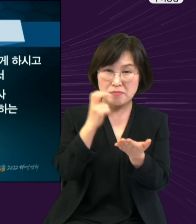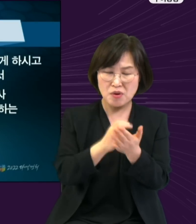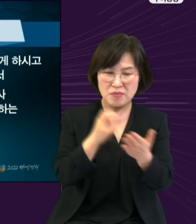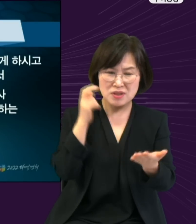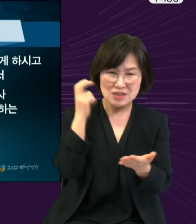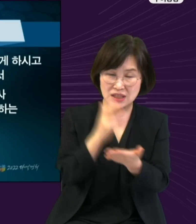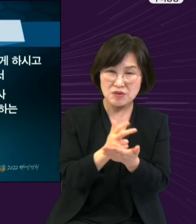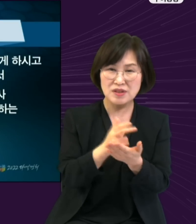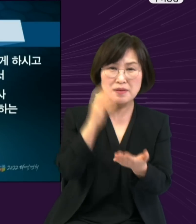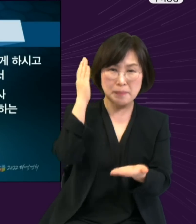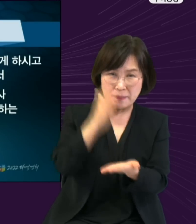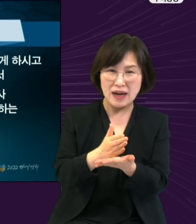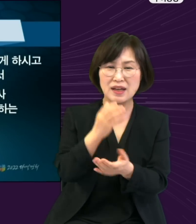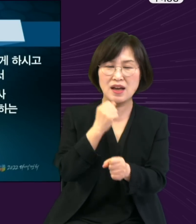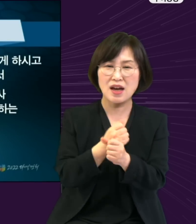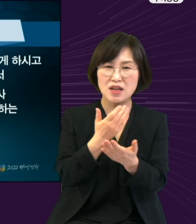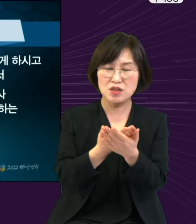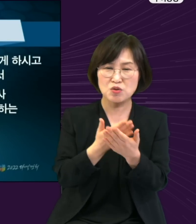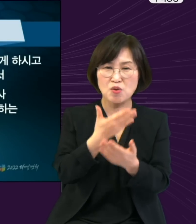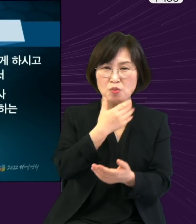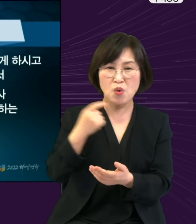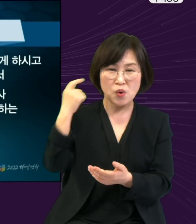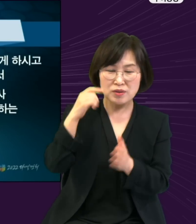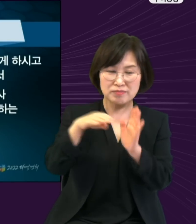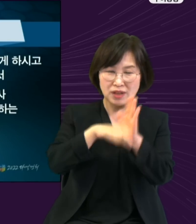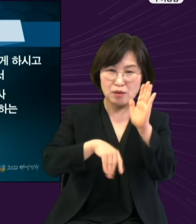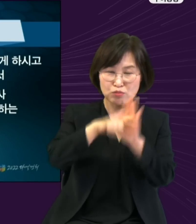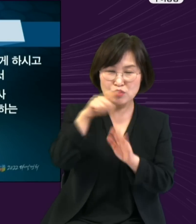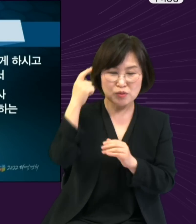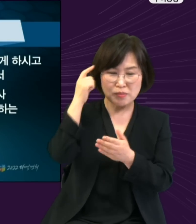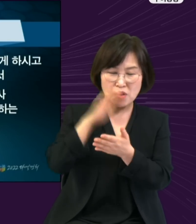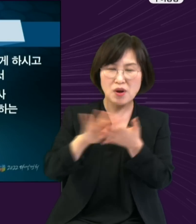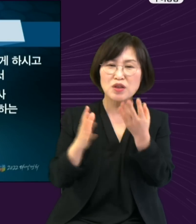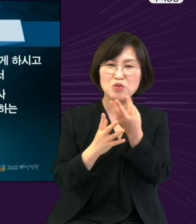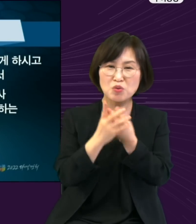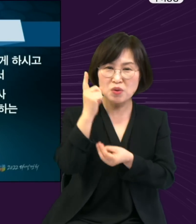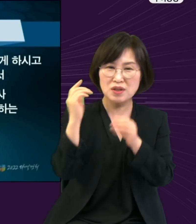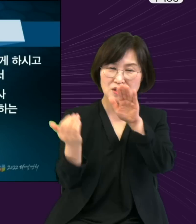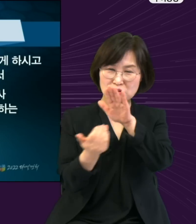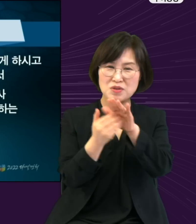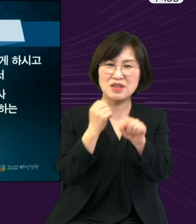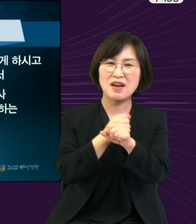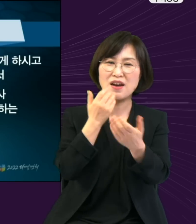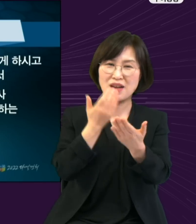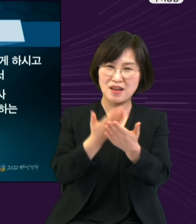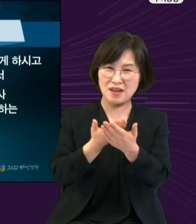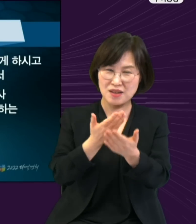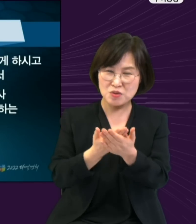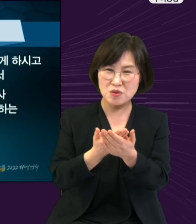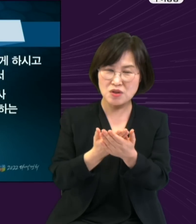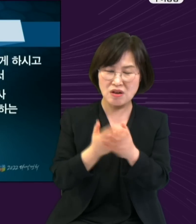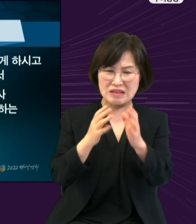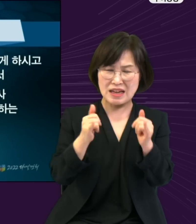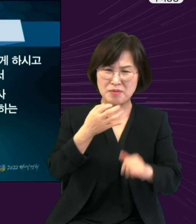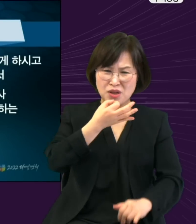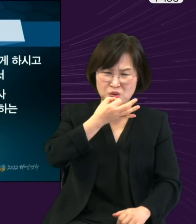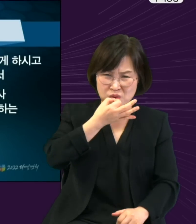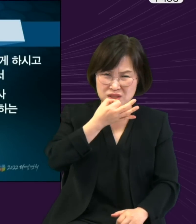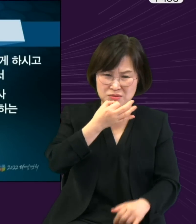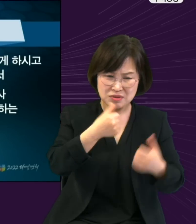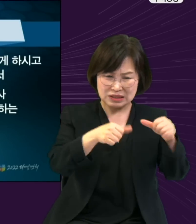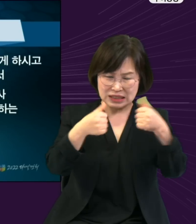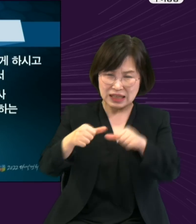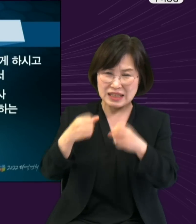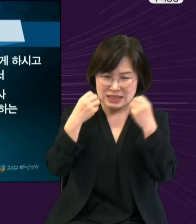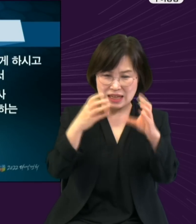않게 하시고 복음으로 남북한의 평화적인 통일이 이루어지게 하소서. 인간의 탐욕으로 깨어진